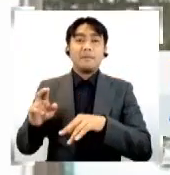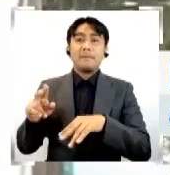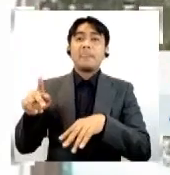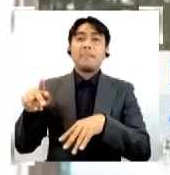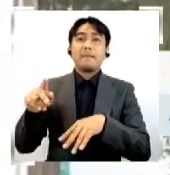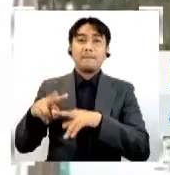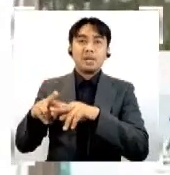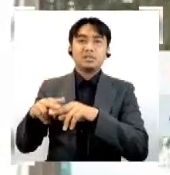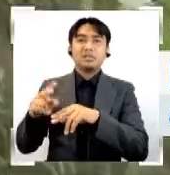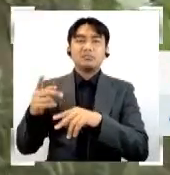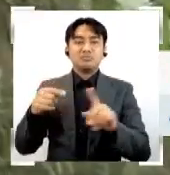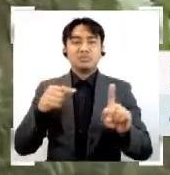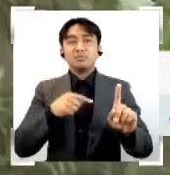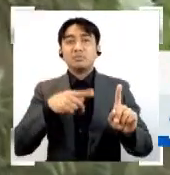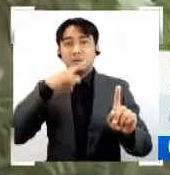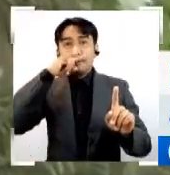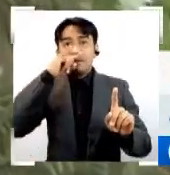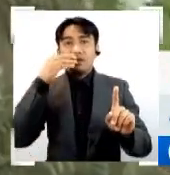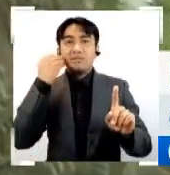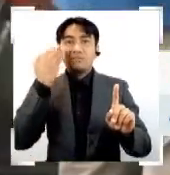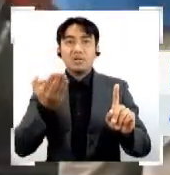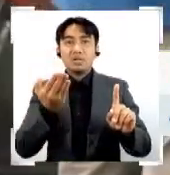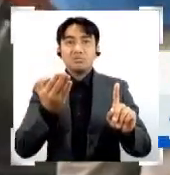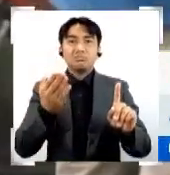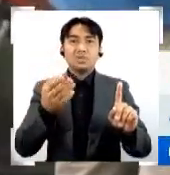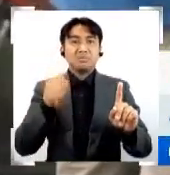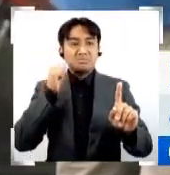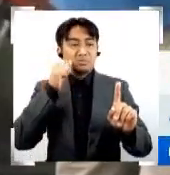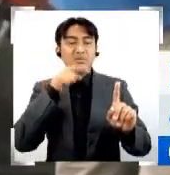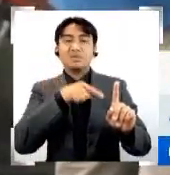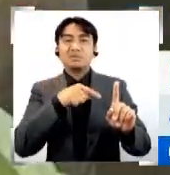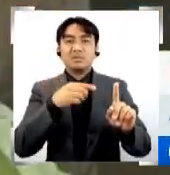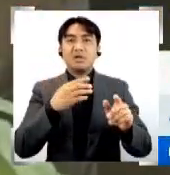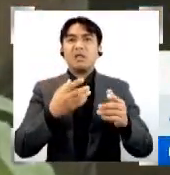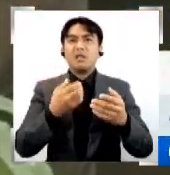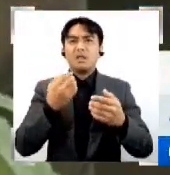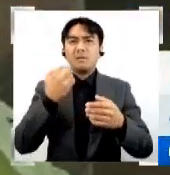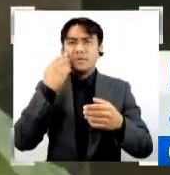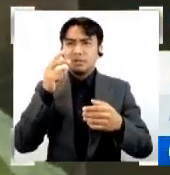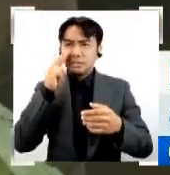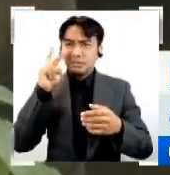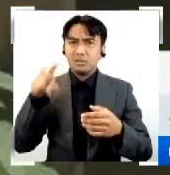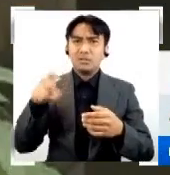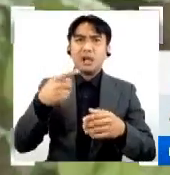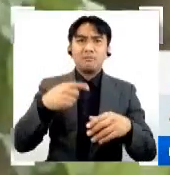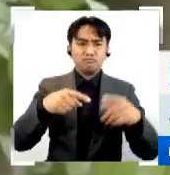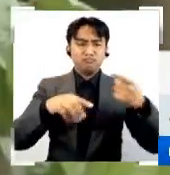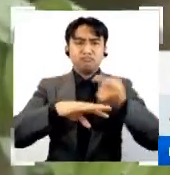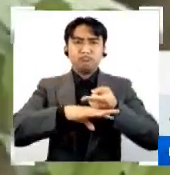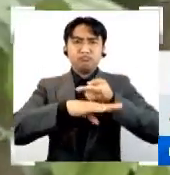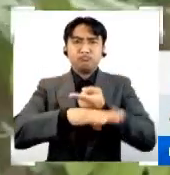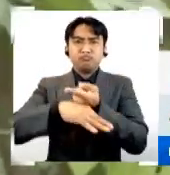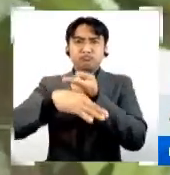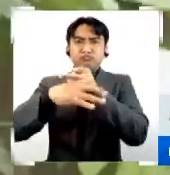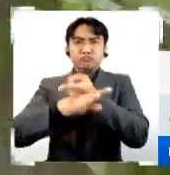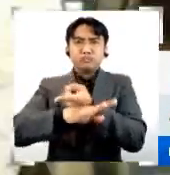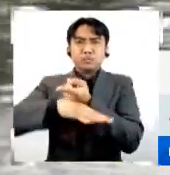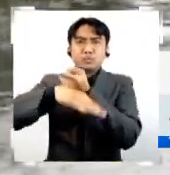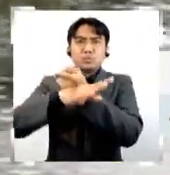matapos mahulog sa baha sa labas ng kanilang bahay. Nakita na lang daw ang bata na palutang-lutang sa tubig sa ilalim ng kanilang